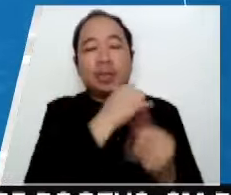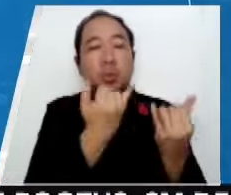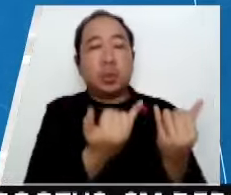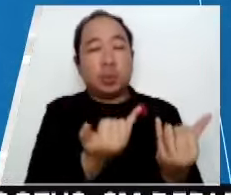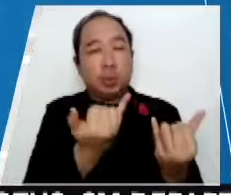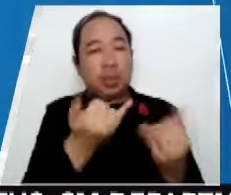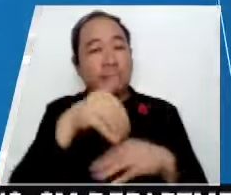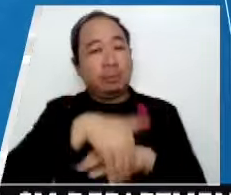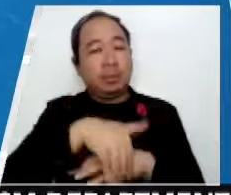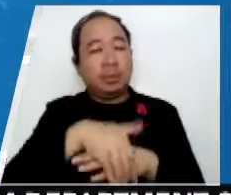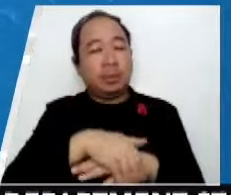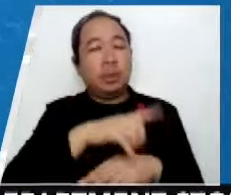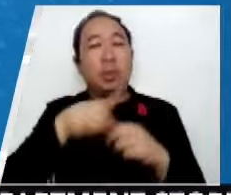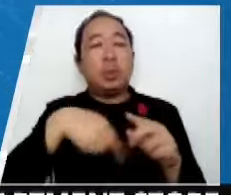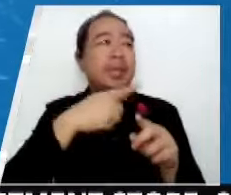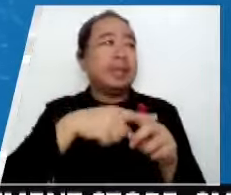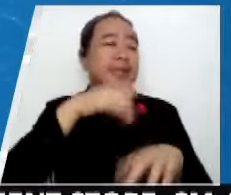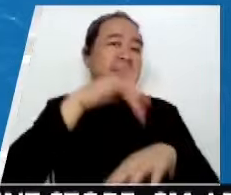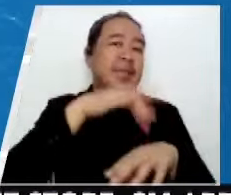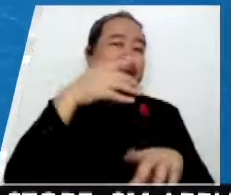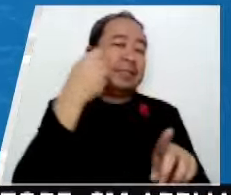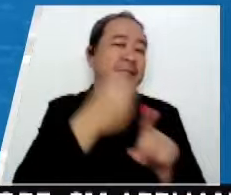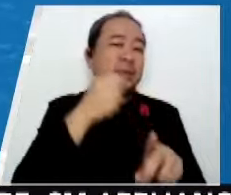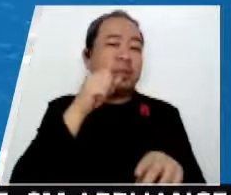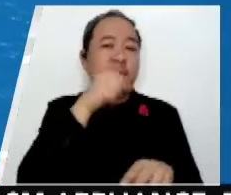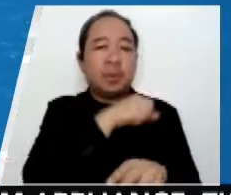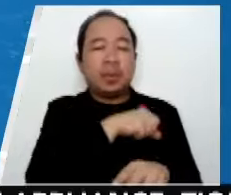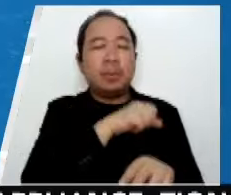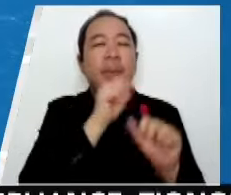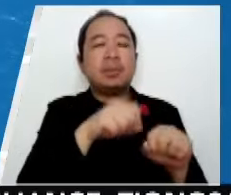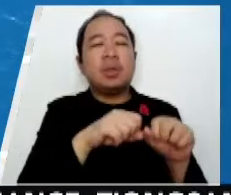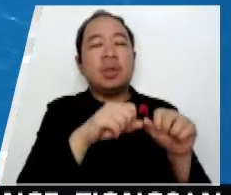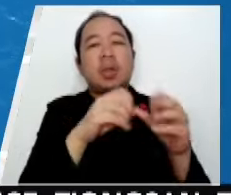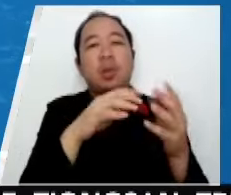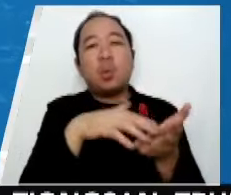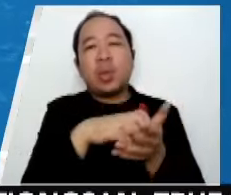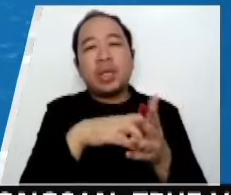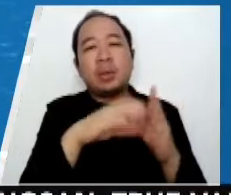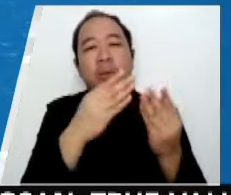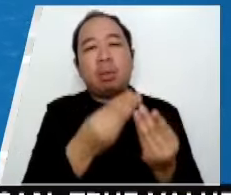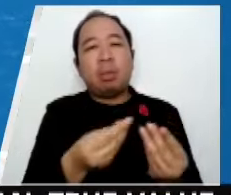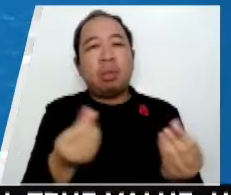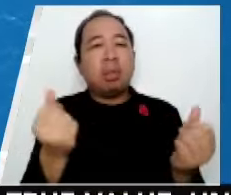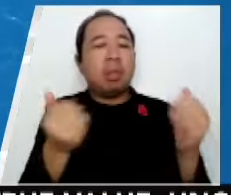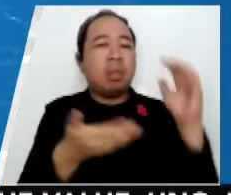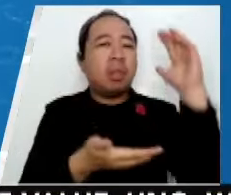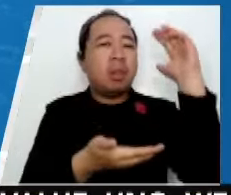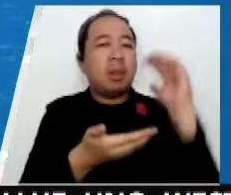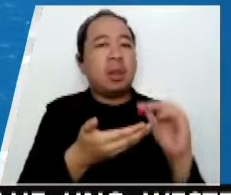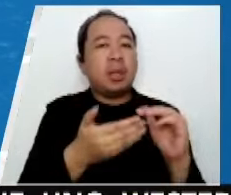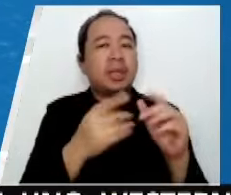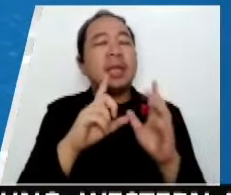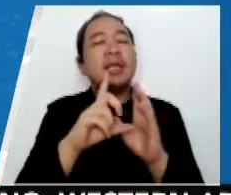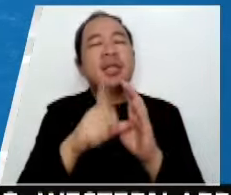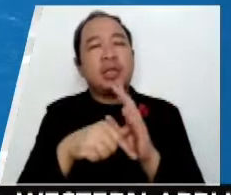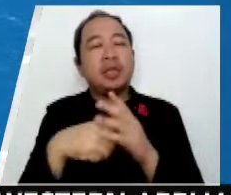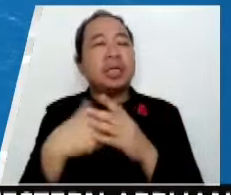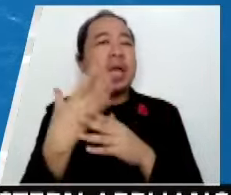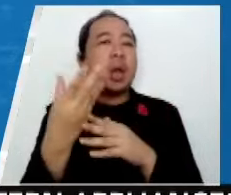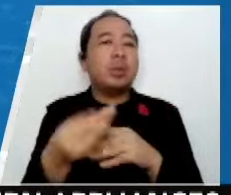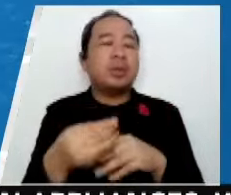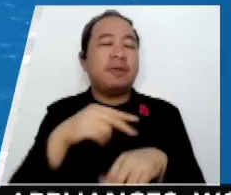Pag-landfall ng bagyo, posible po itong muling humina at maging typhoon at saka lalabas ng Philippine Area of Responsibility